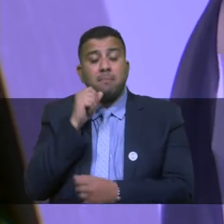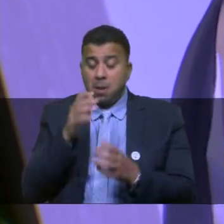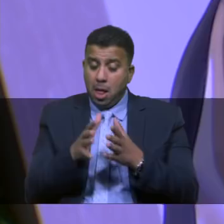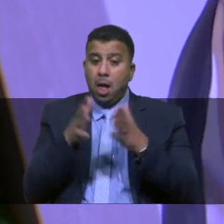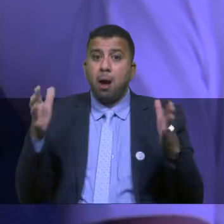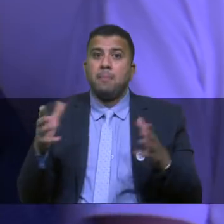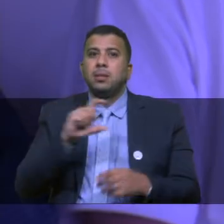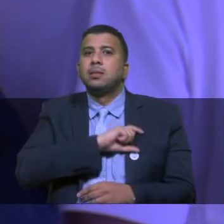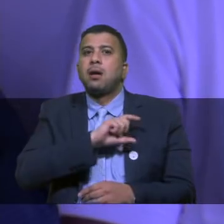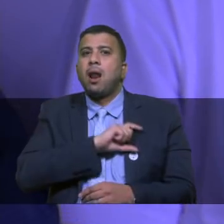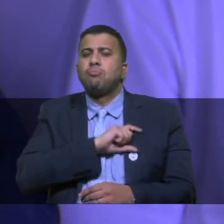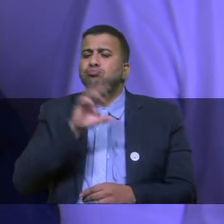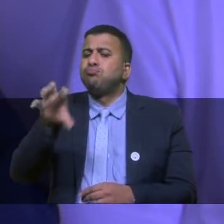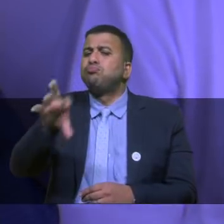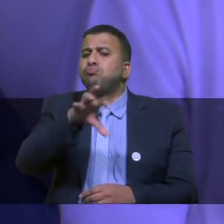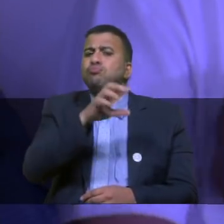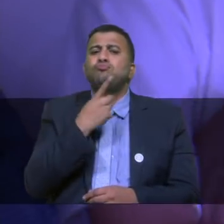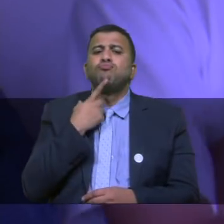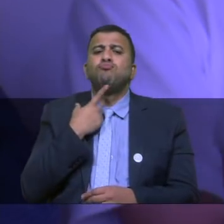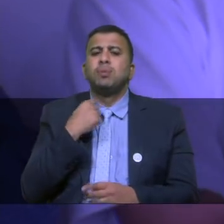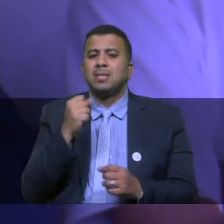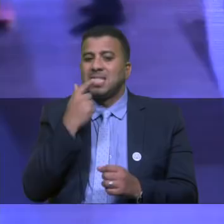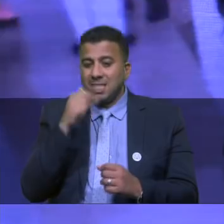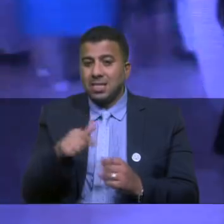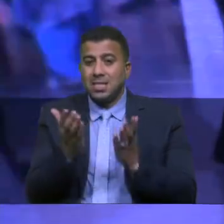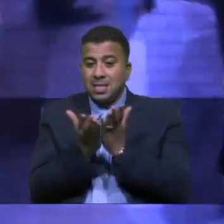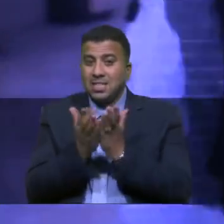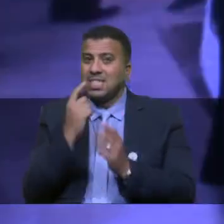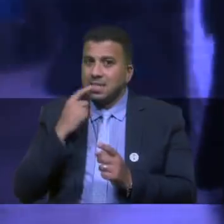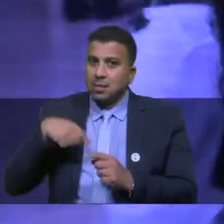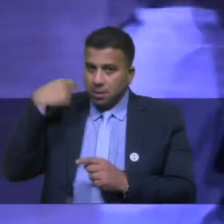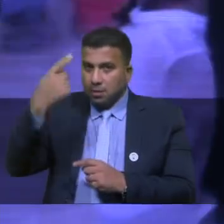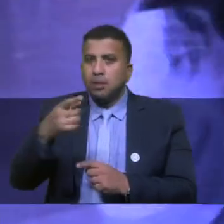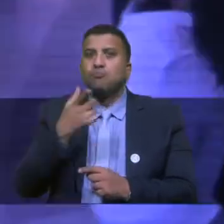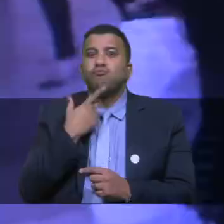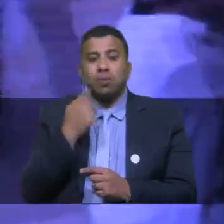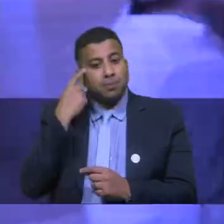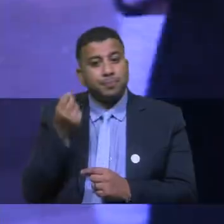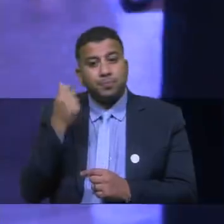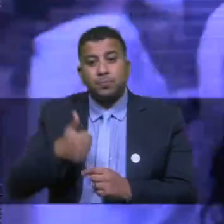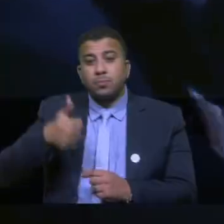من الطلبة من كافة أرجاء الدولة خلال العام الدراسي المقبل، وذلك في أعقاب